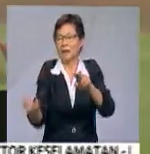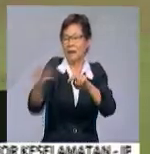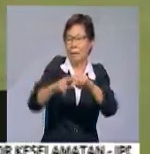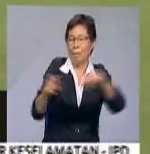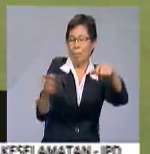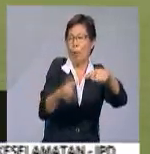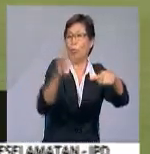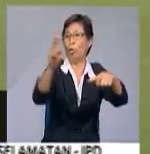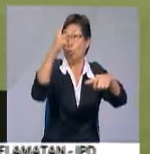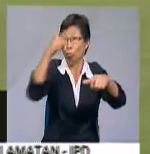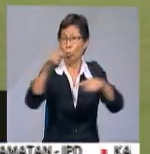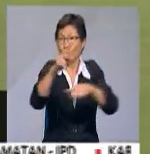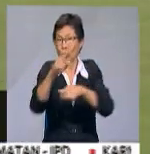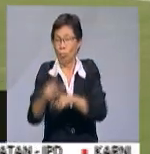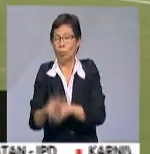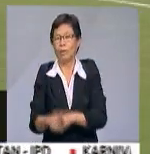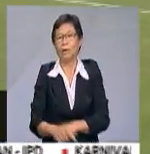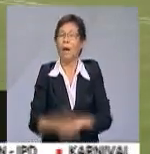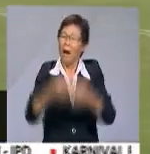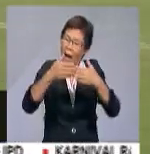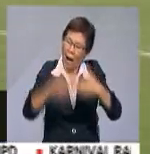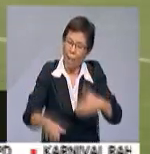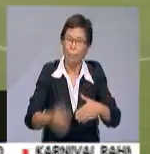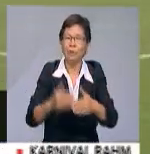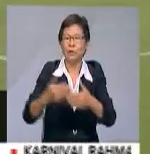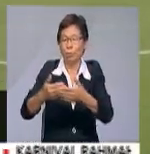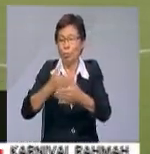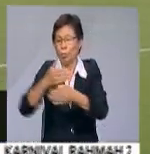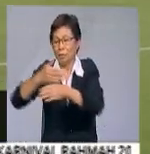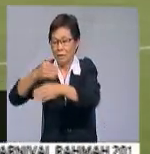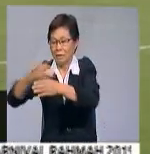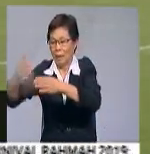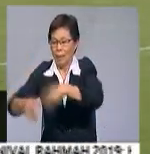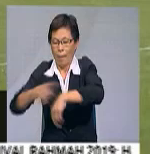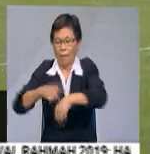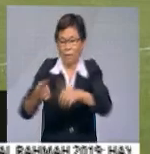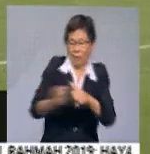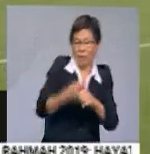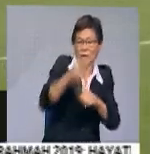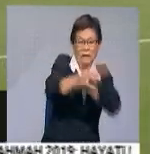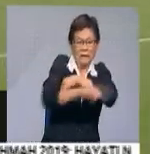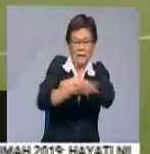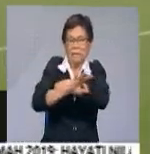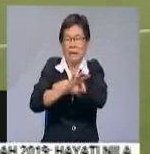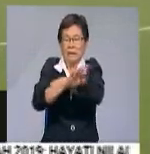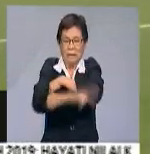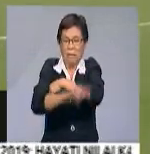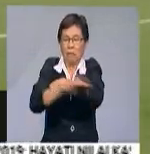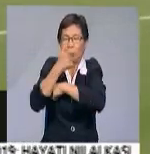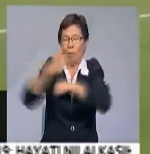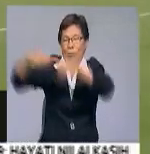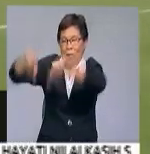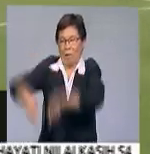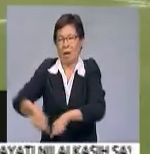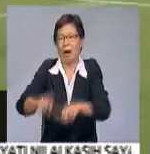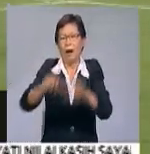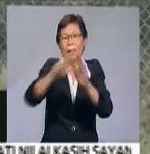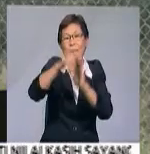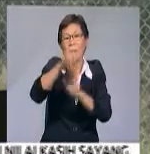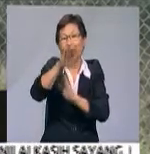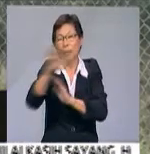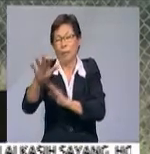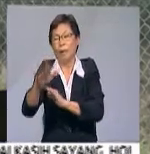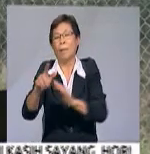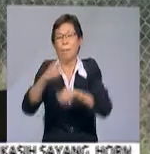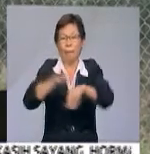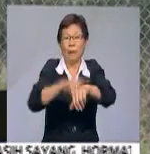jaringan kedua buat Kuala Lumpur sejurus sebelum tamat babak pertama. Negeri Sembilan enggan mengalah, mendapatkan jura minit ke-55. Babak